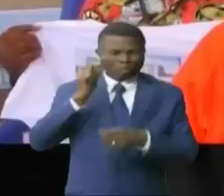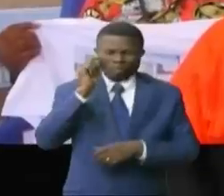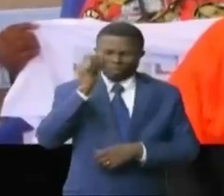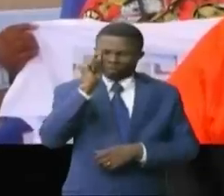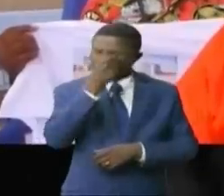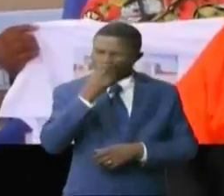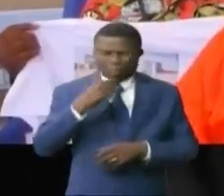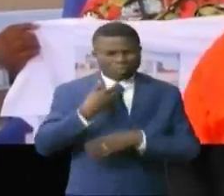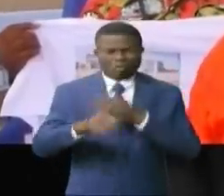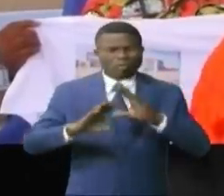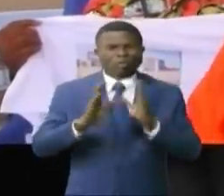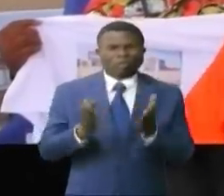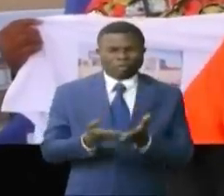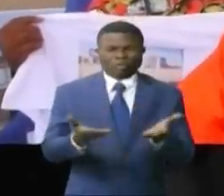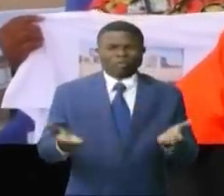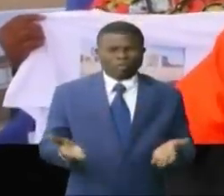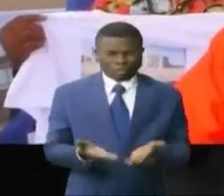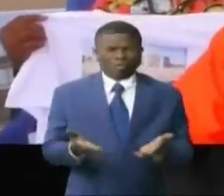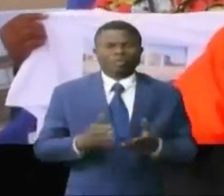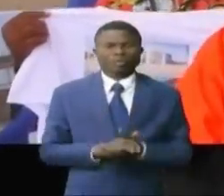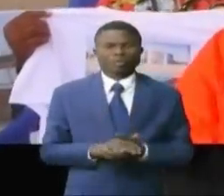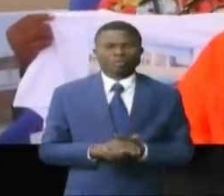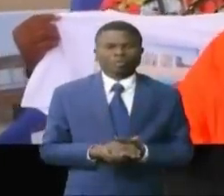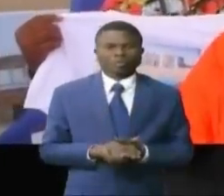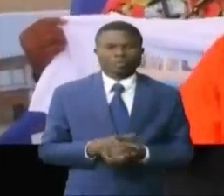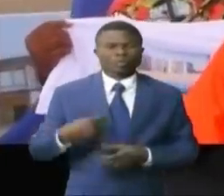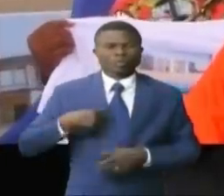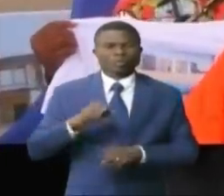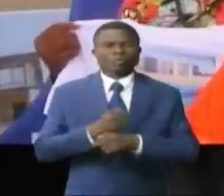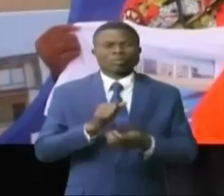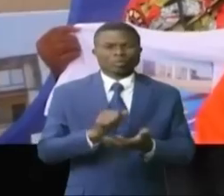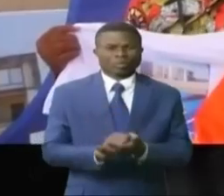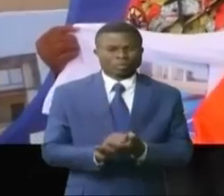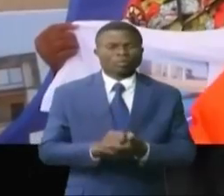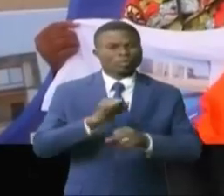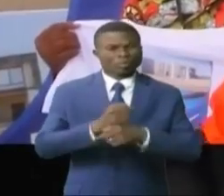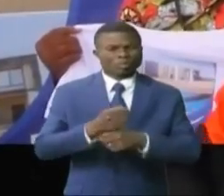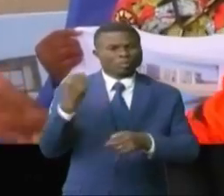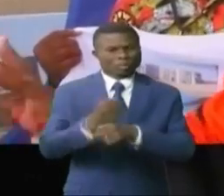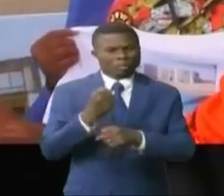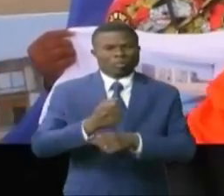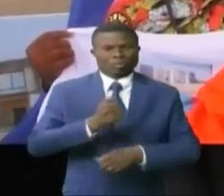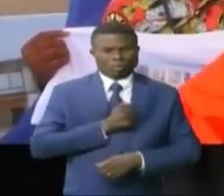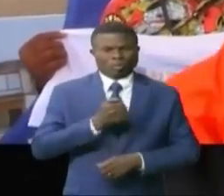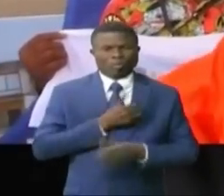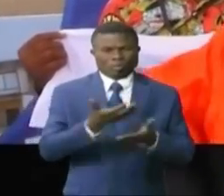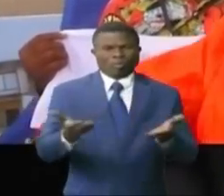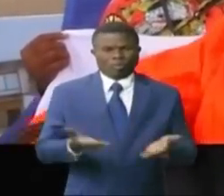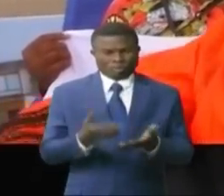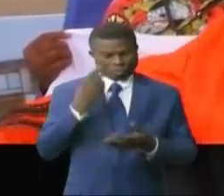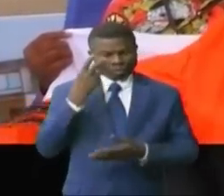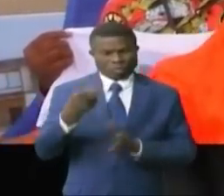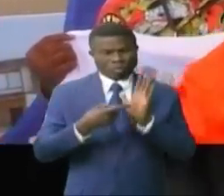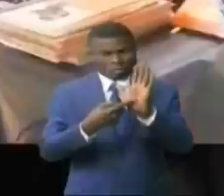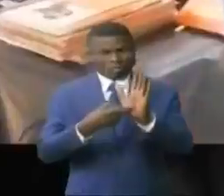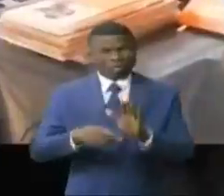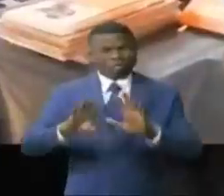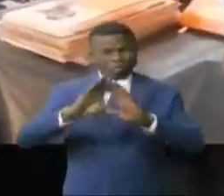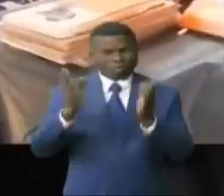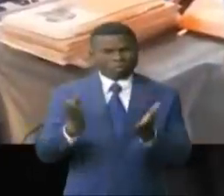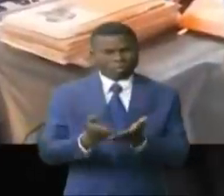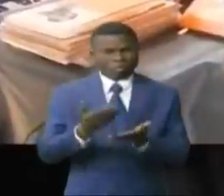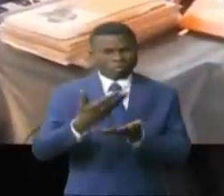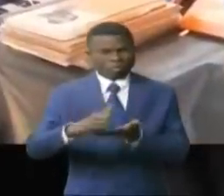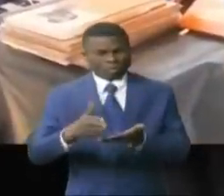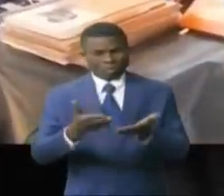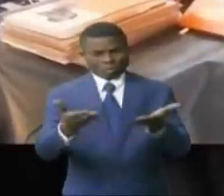tout. Ce stand est conçu uniquement pour accueillir les gens. Vous allez voir ici, toutes les belles choses que vous voyez